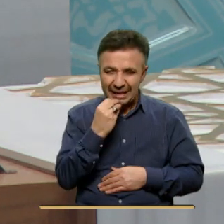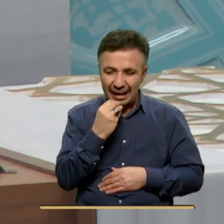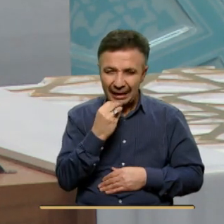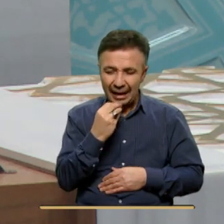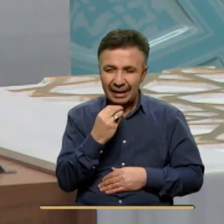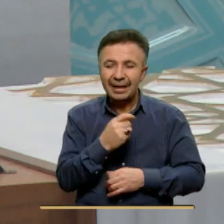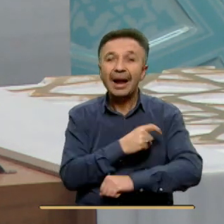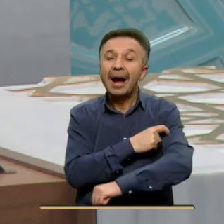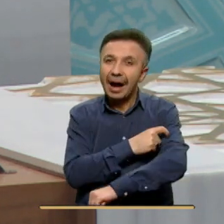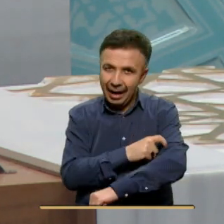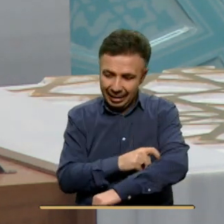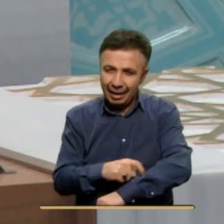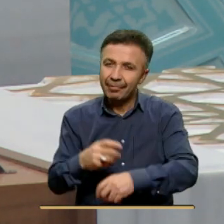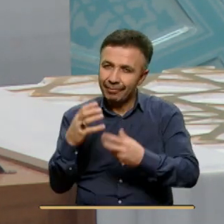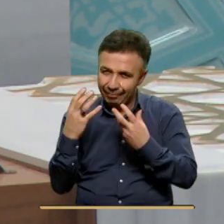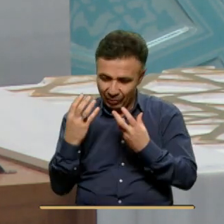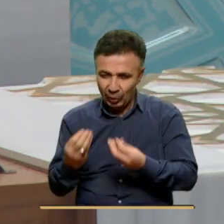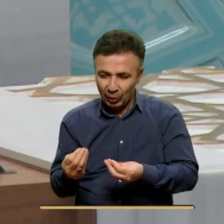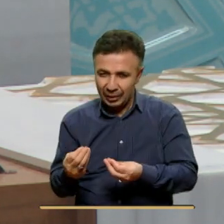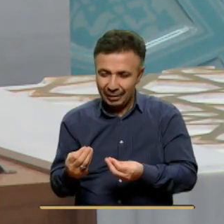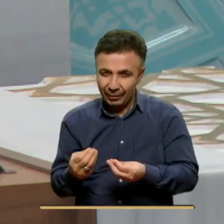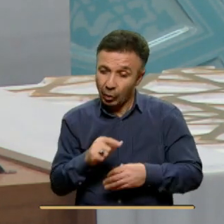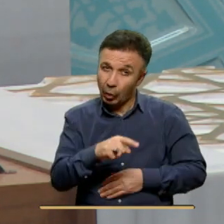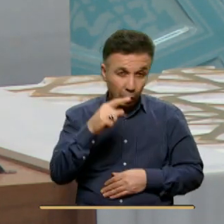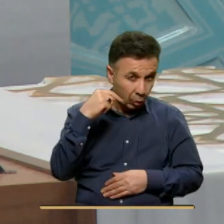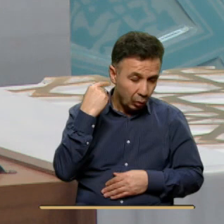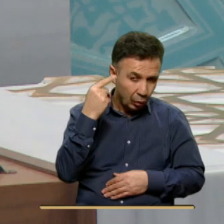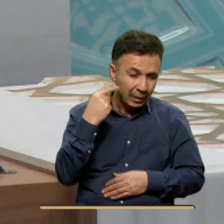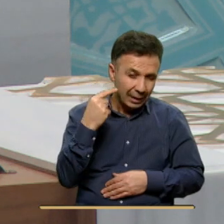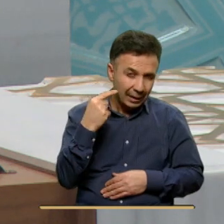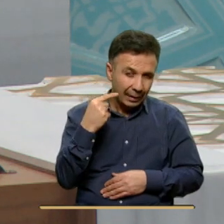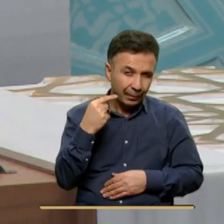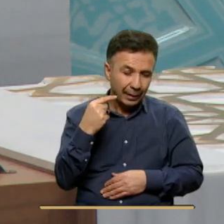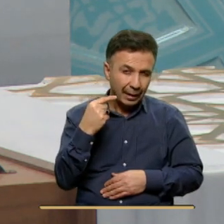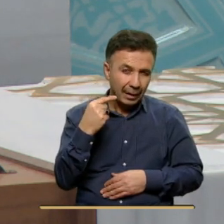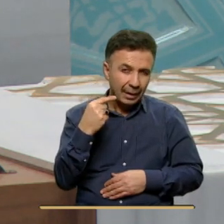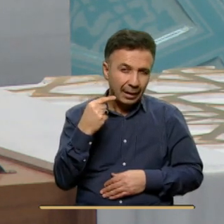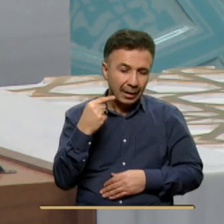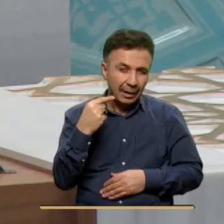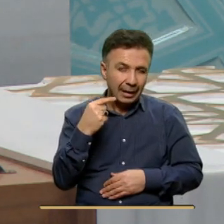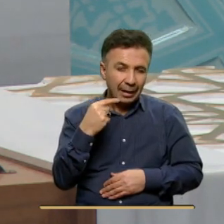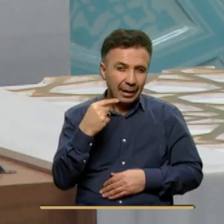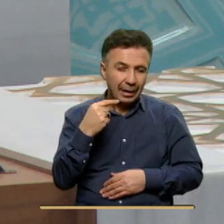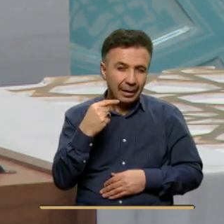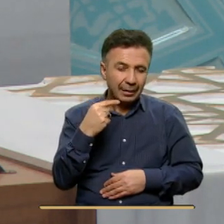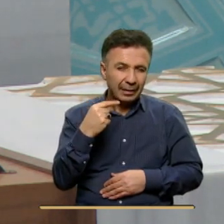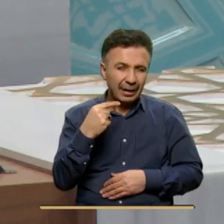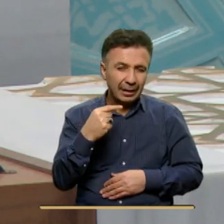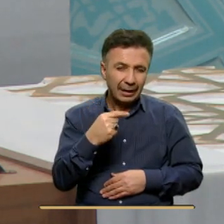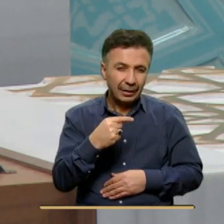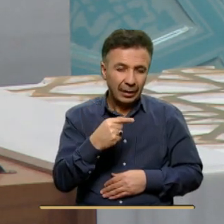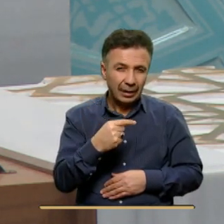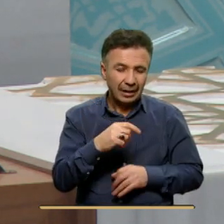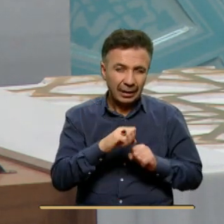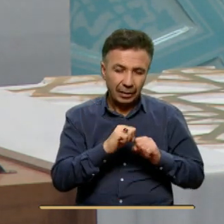kıymetli kardeşlerim, haram olursa, o düşüncelere de, fikirlere de sirayet eder.